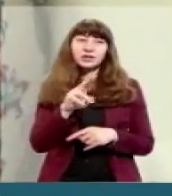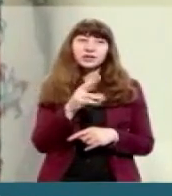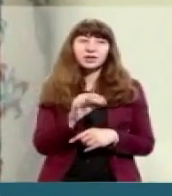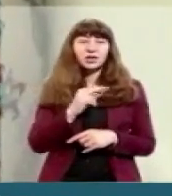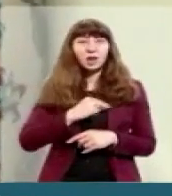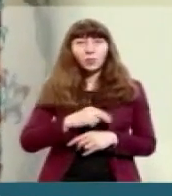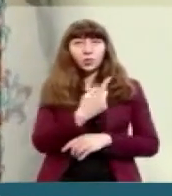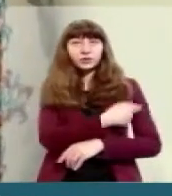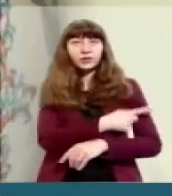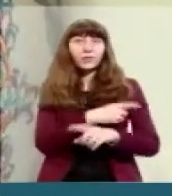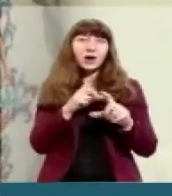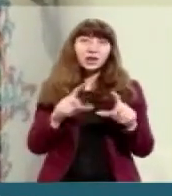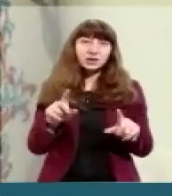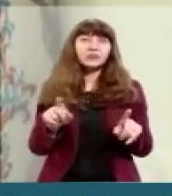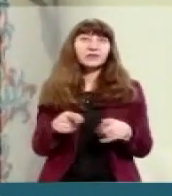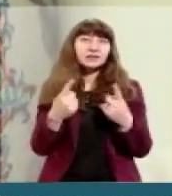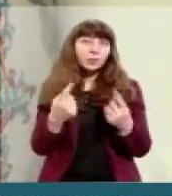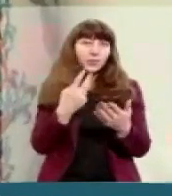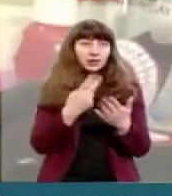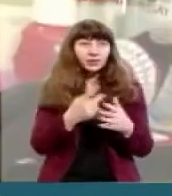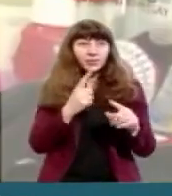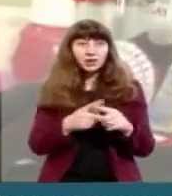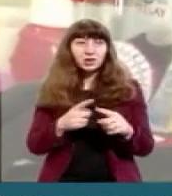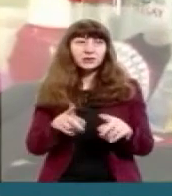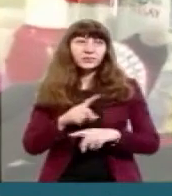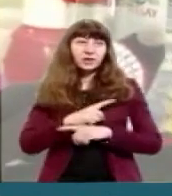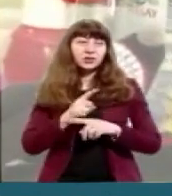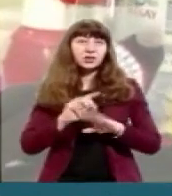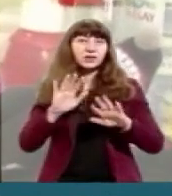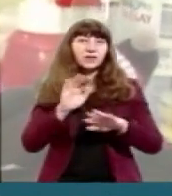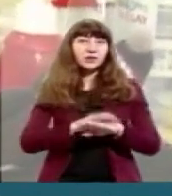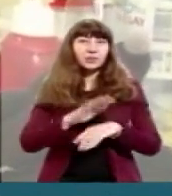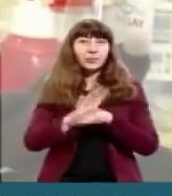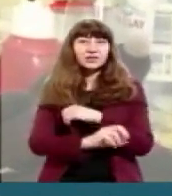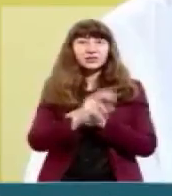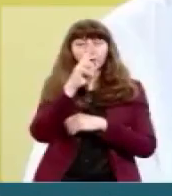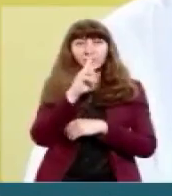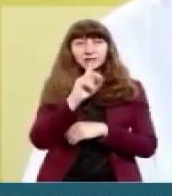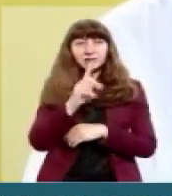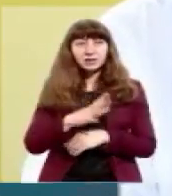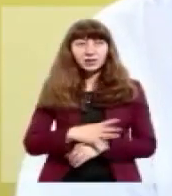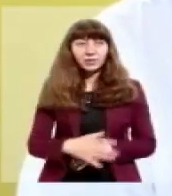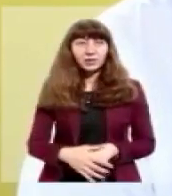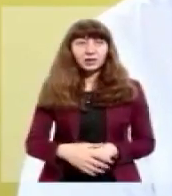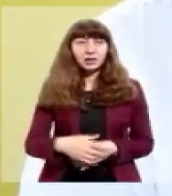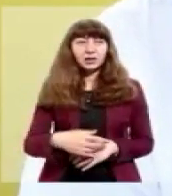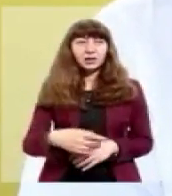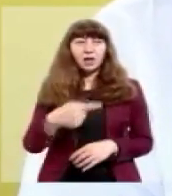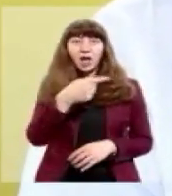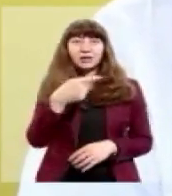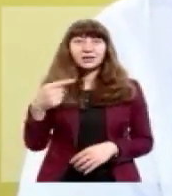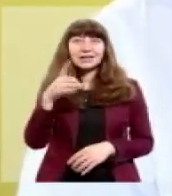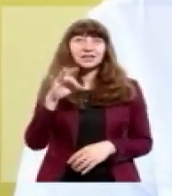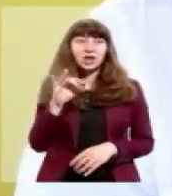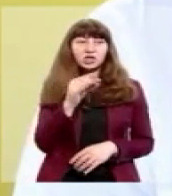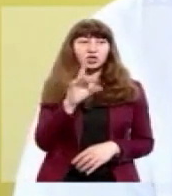работа в больнице налажена. Показатели положительные, летальных случаев за последние 2 месяца не было. Здание одноэтажное.